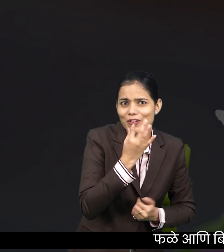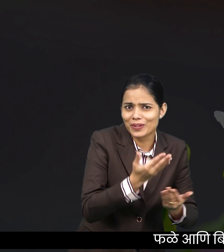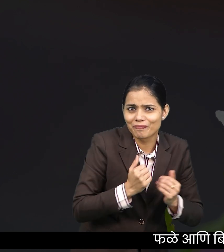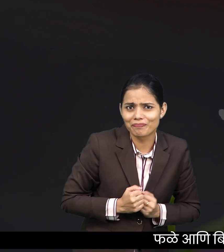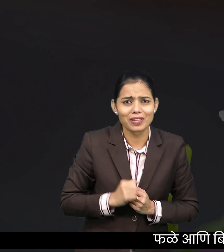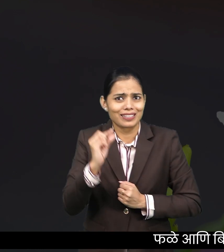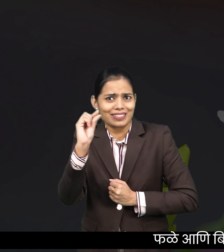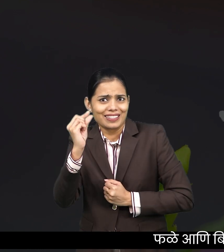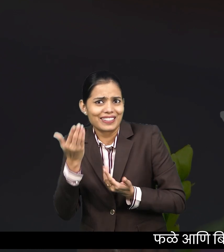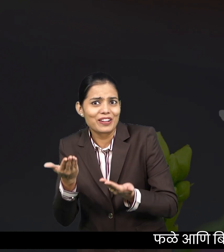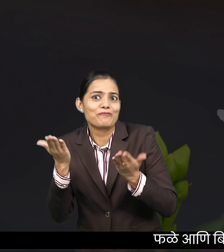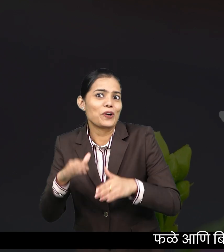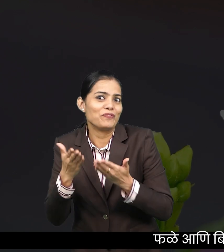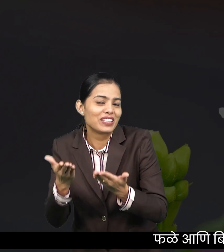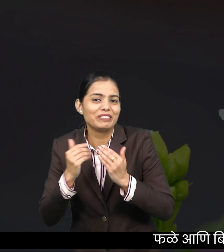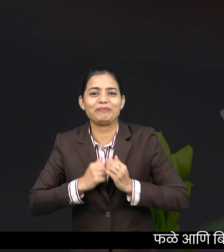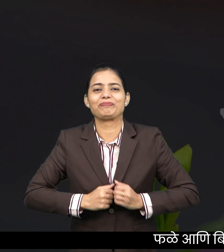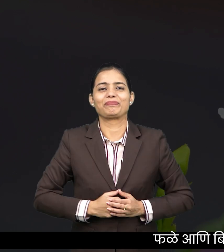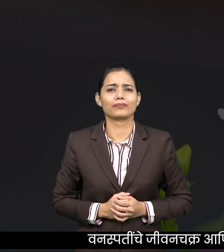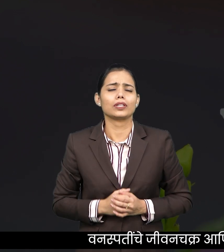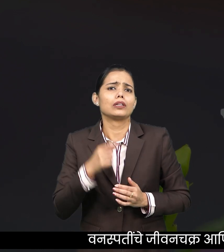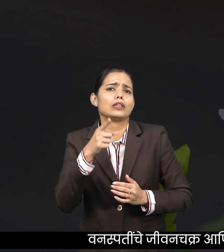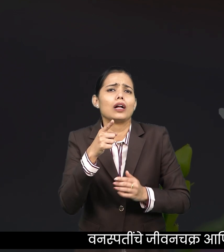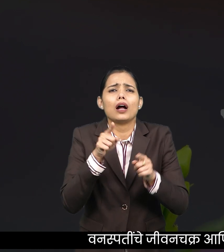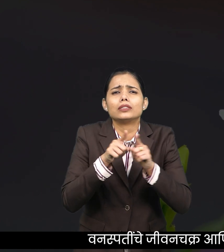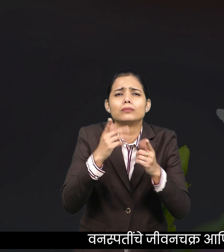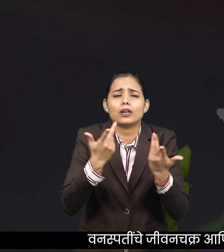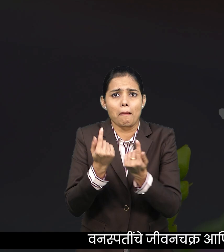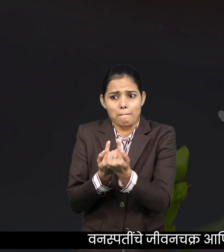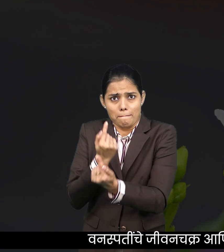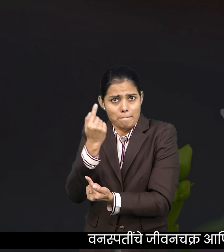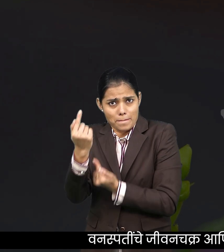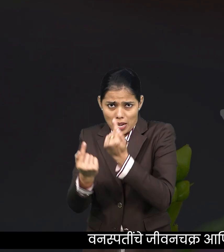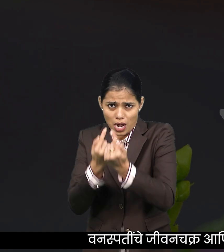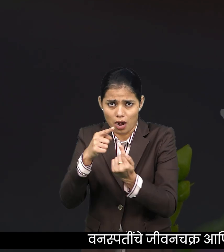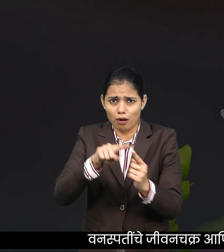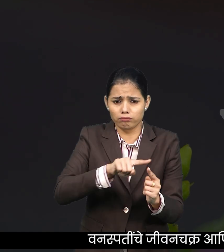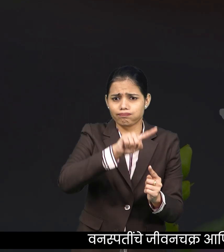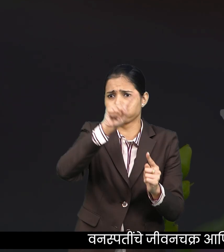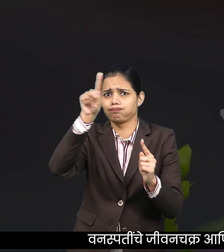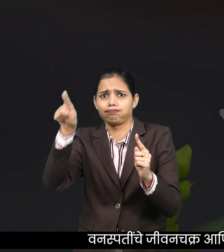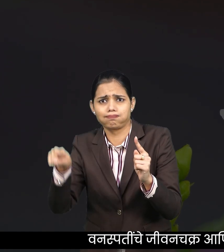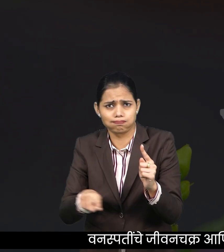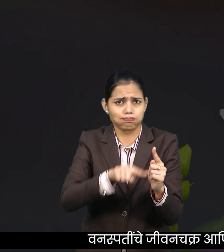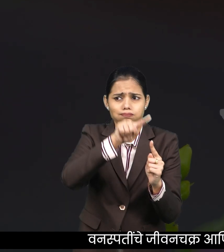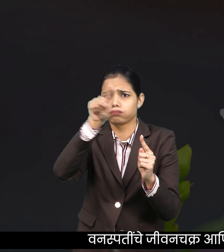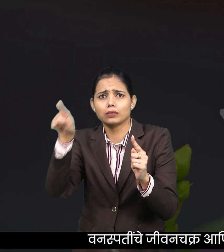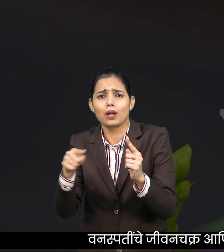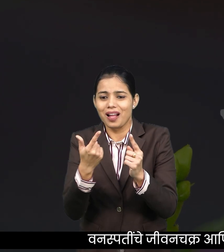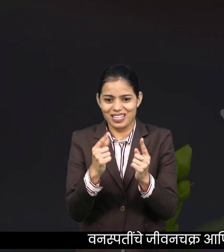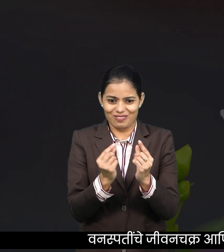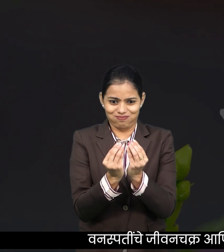आणि बियाणे निर्मिती स्पष्ट करा। वनस्पतींचे जीवनचक्र आणि बियाणे